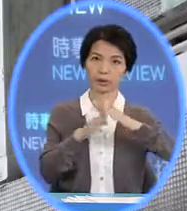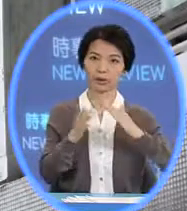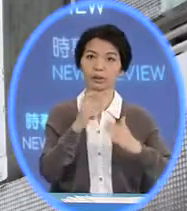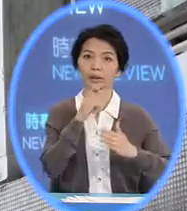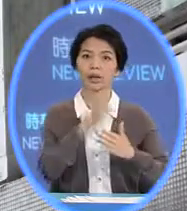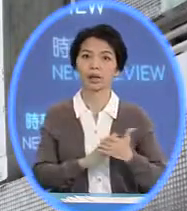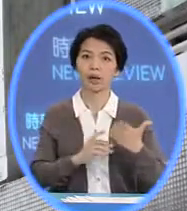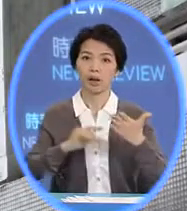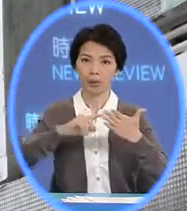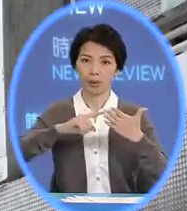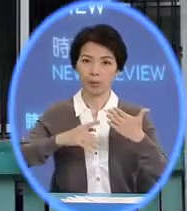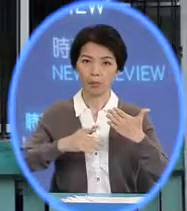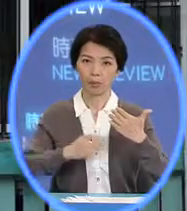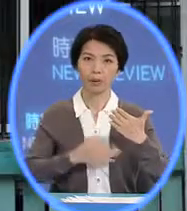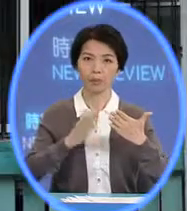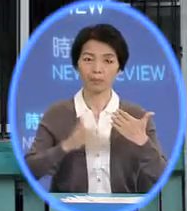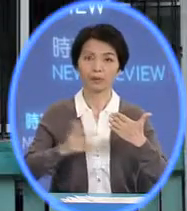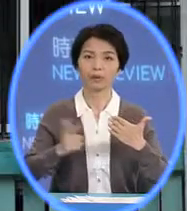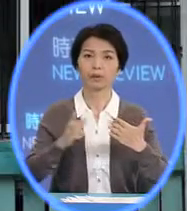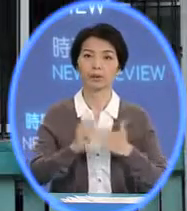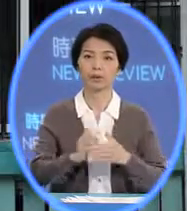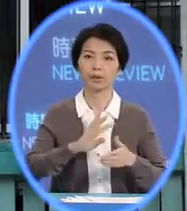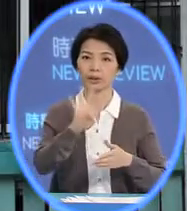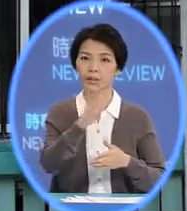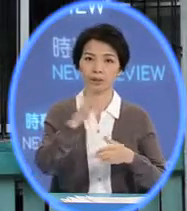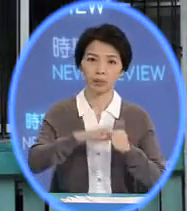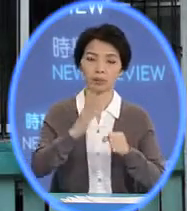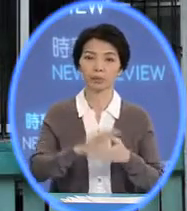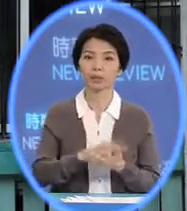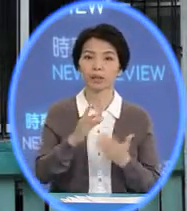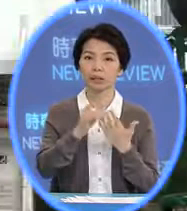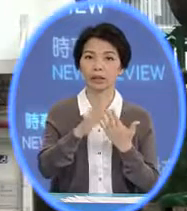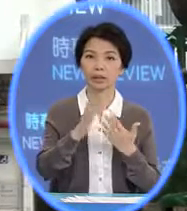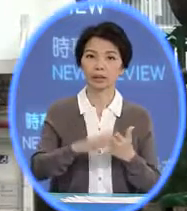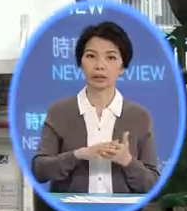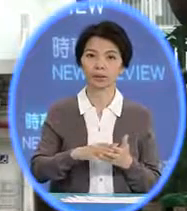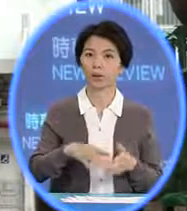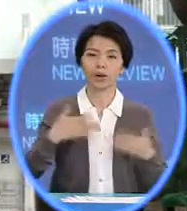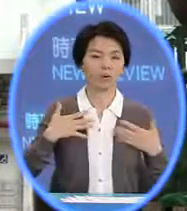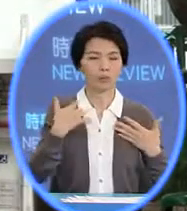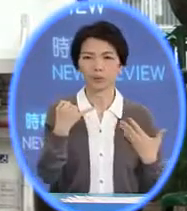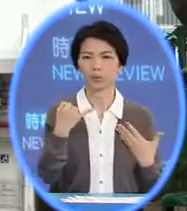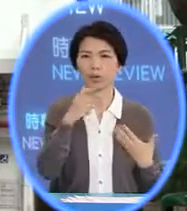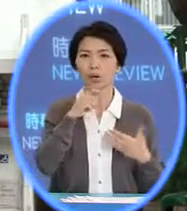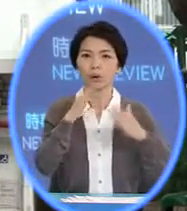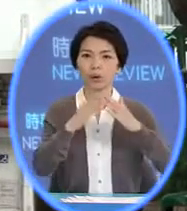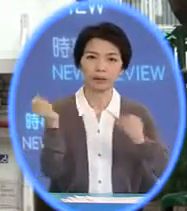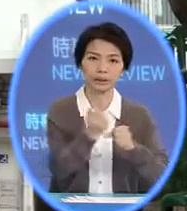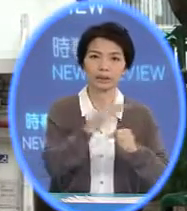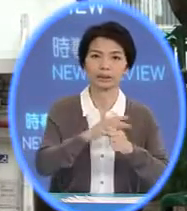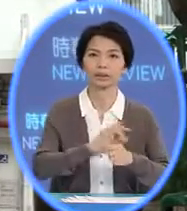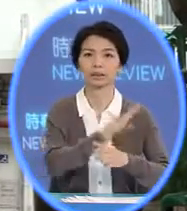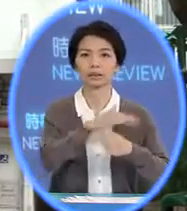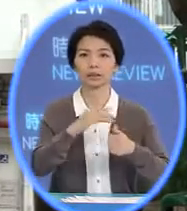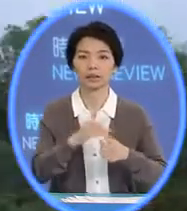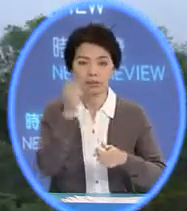收到58,300份申請，超額44倍。部分單位曾經發生不愉快事件，包括兇殺、自殺或